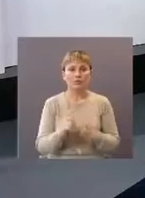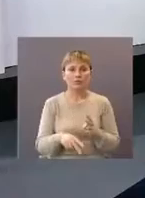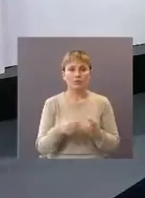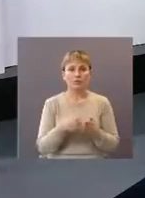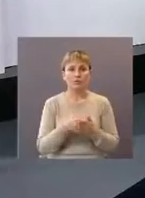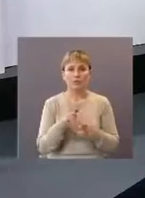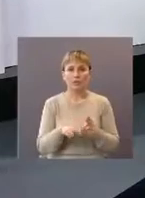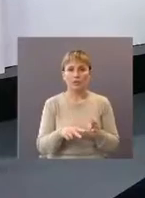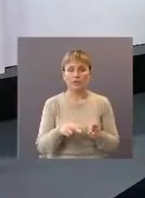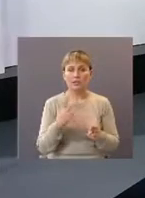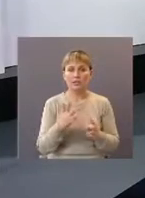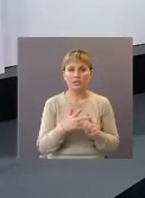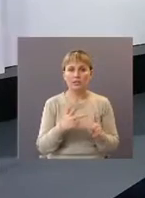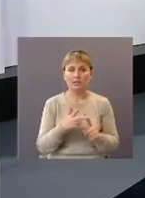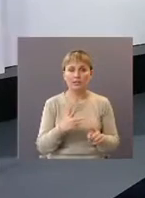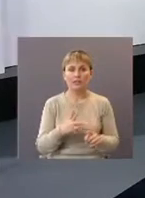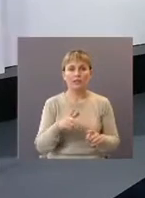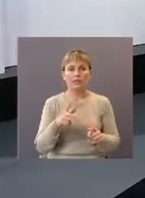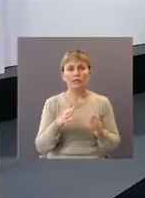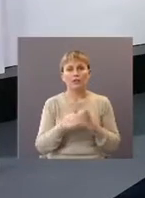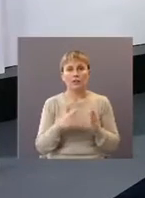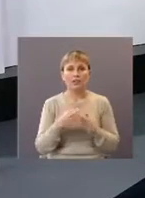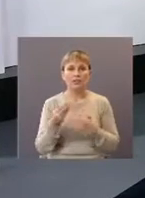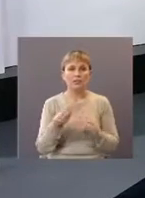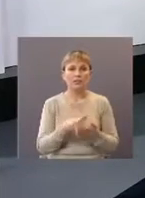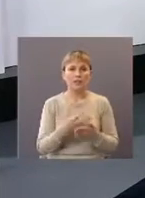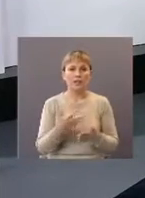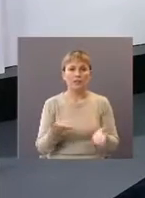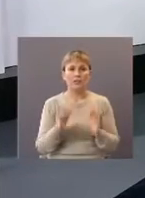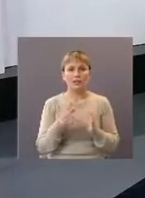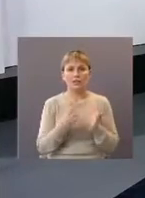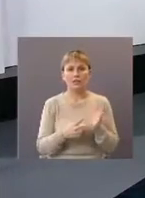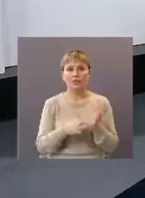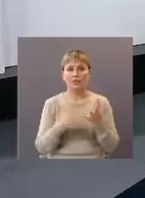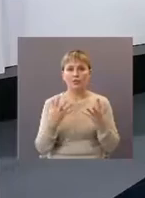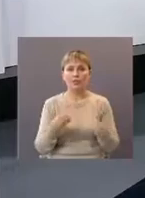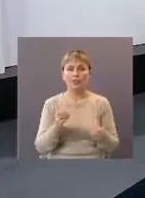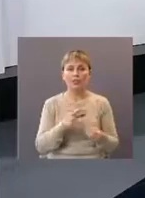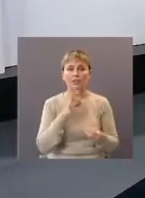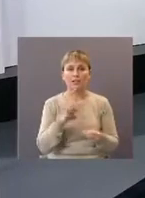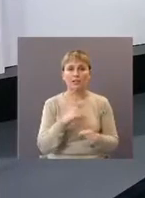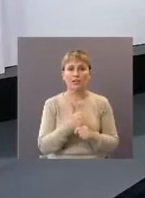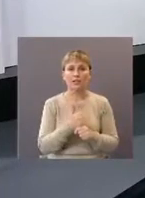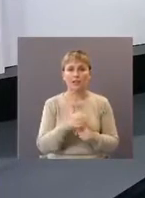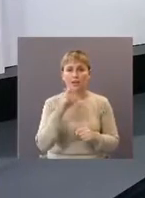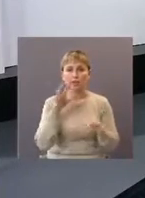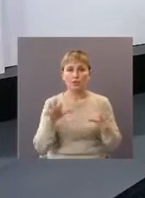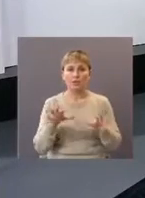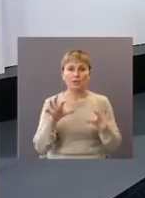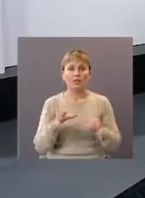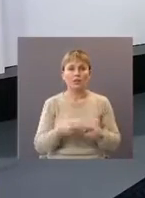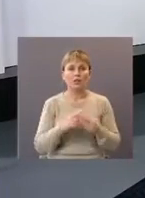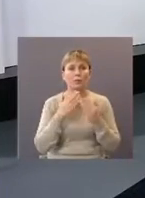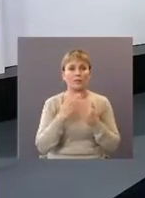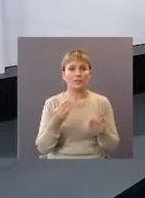конца третьей волны амнистии капиталов и имущества осталось 28 дней. Как сказал глава государства, легализация – это